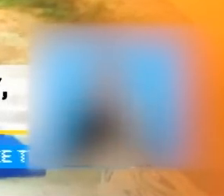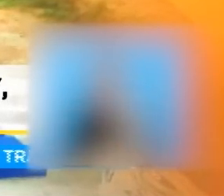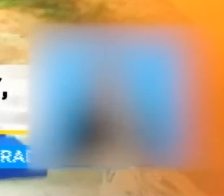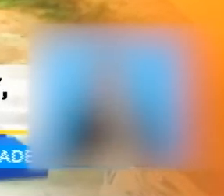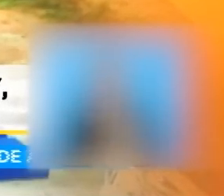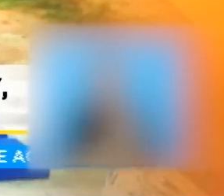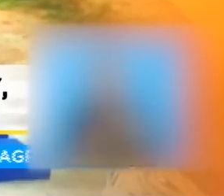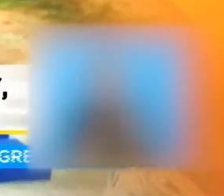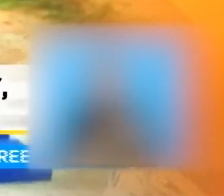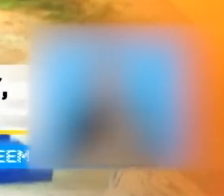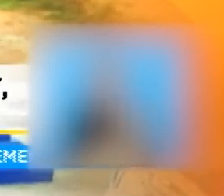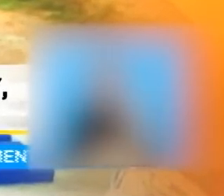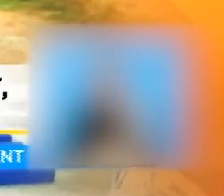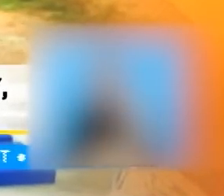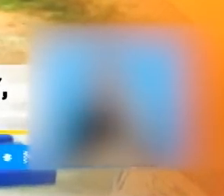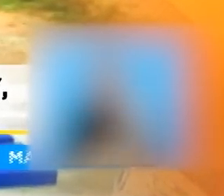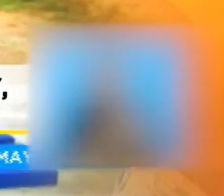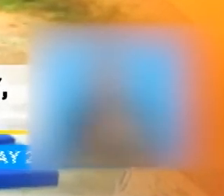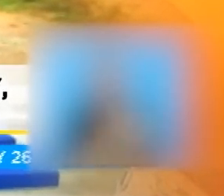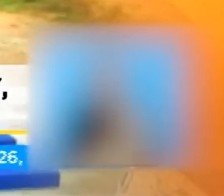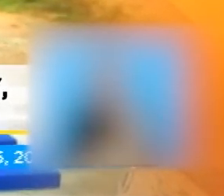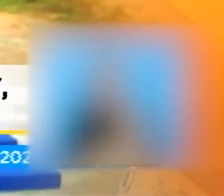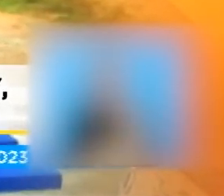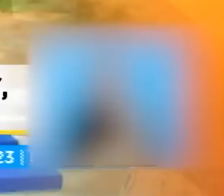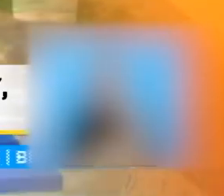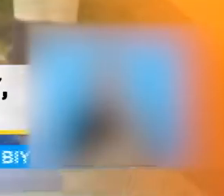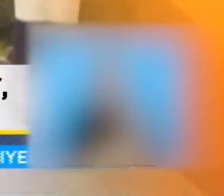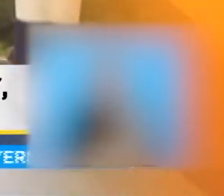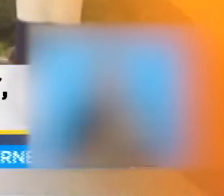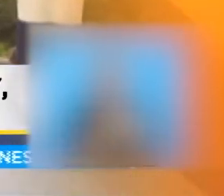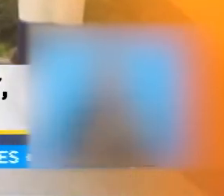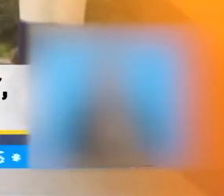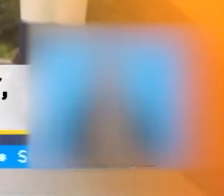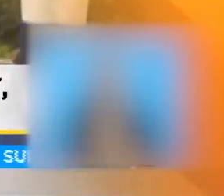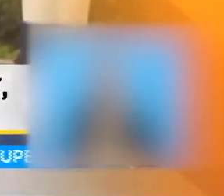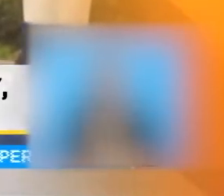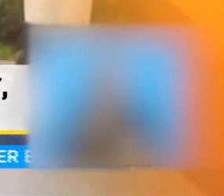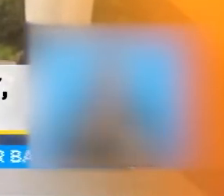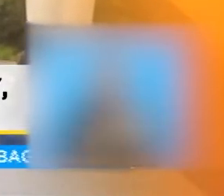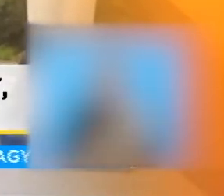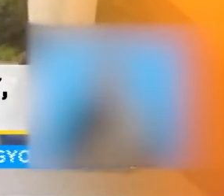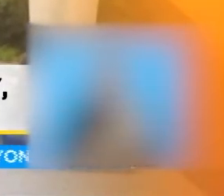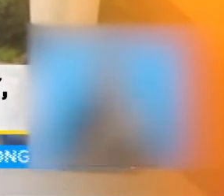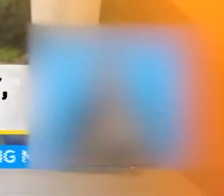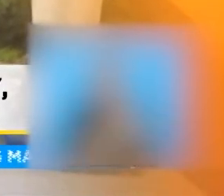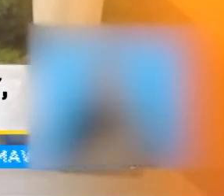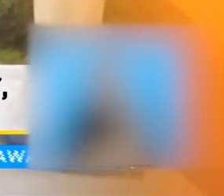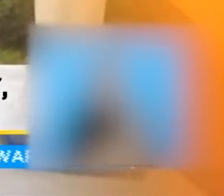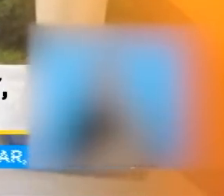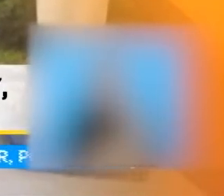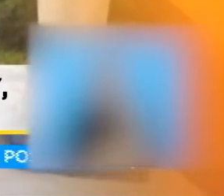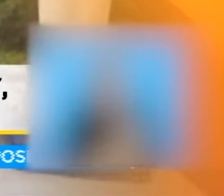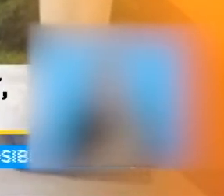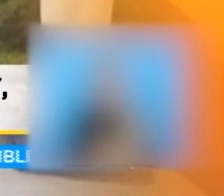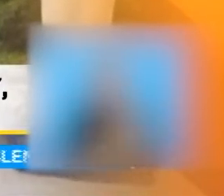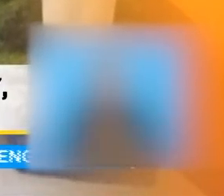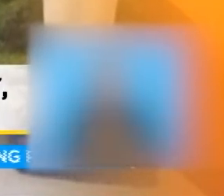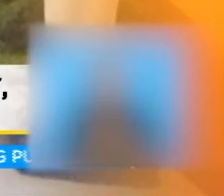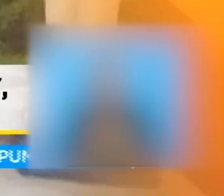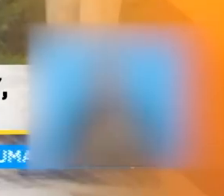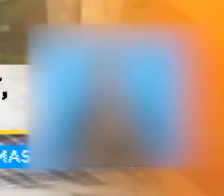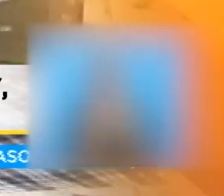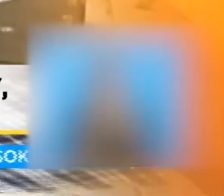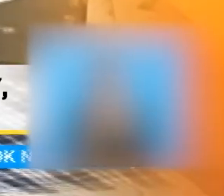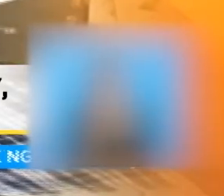Kim Guanzon mula Sagay City, Negros Occidental. Grade 10 student si Kim sa Bulanon Farm School. At ang mas kahanga-hanga kay